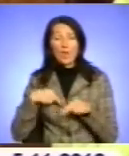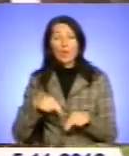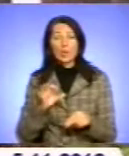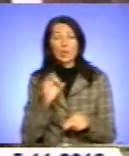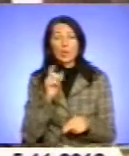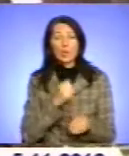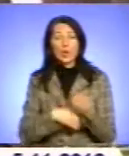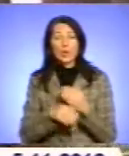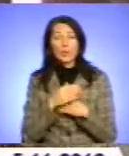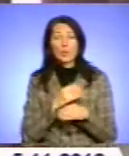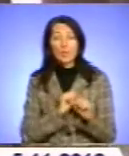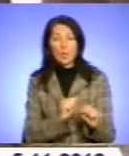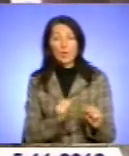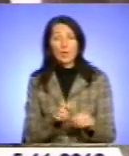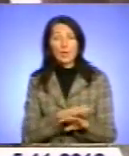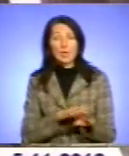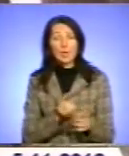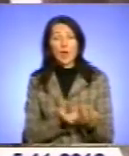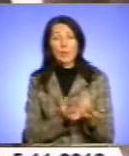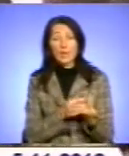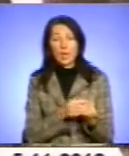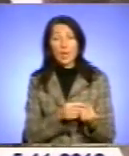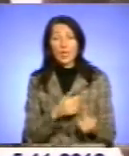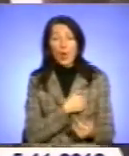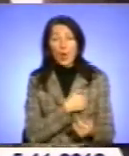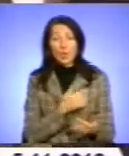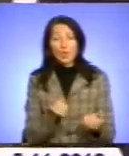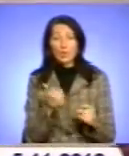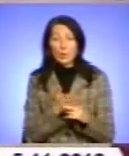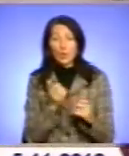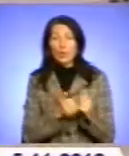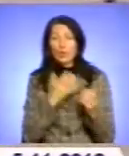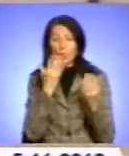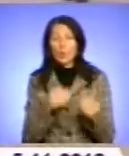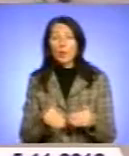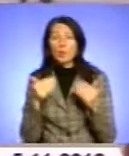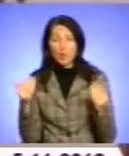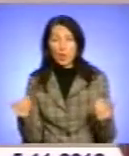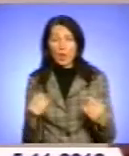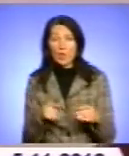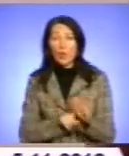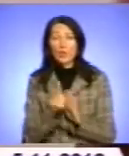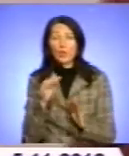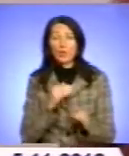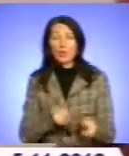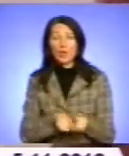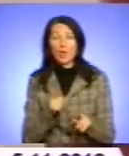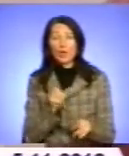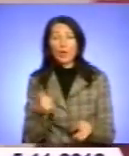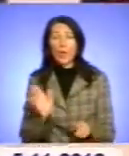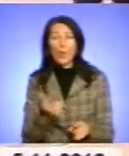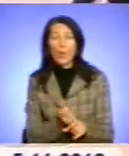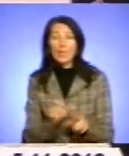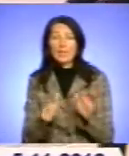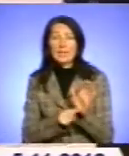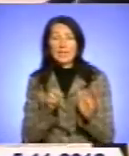населення. Кількість охочих отримати субсидії з кожним днем росте. Наразі відомо, що на початок жовтня таких людей було більше 6 тисяч. У